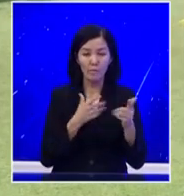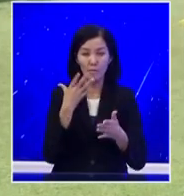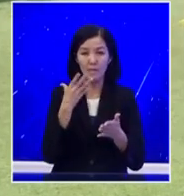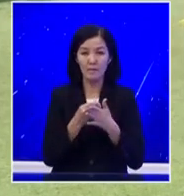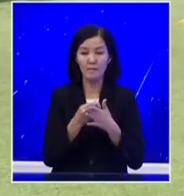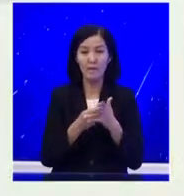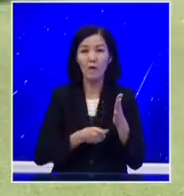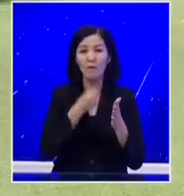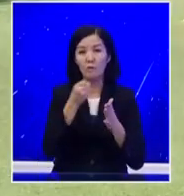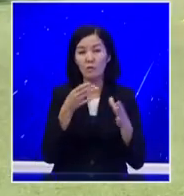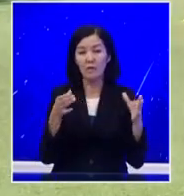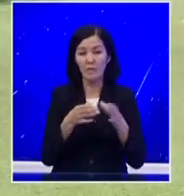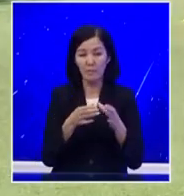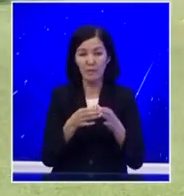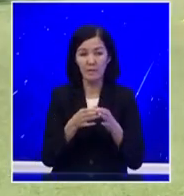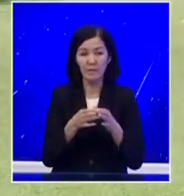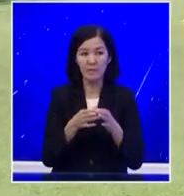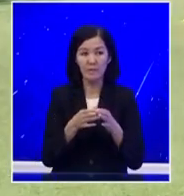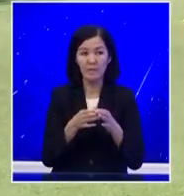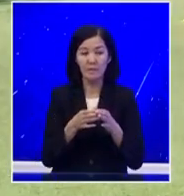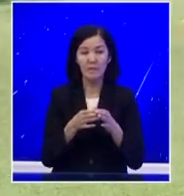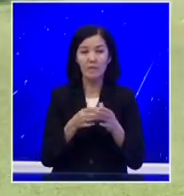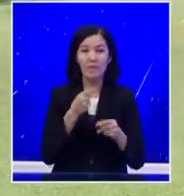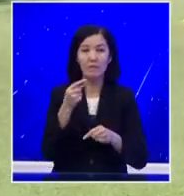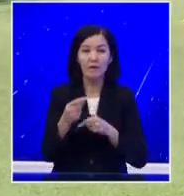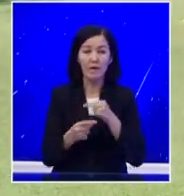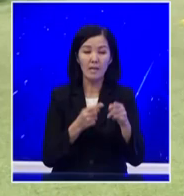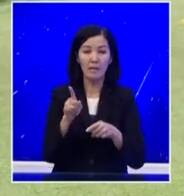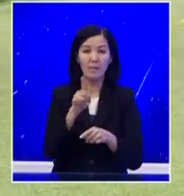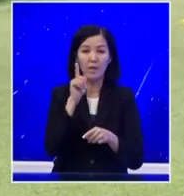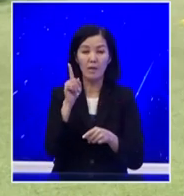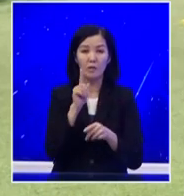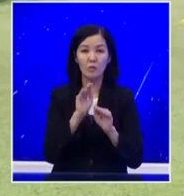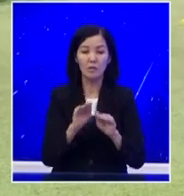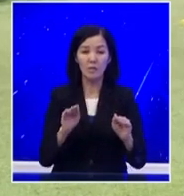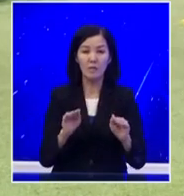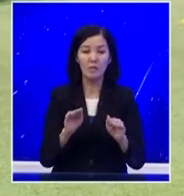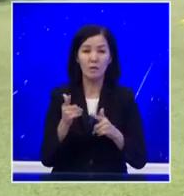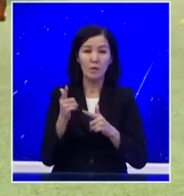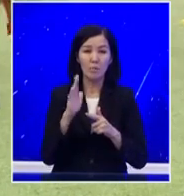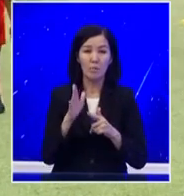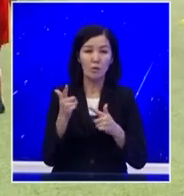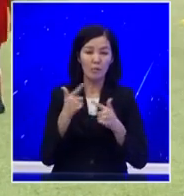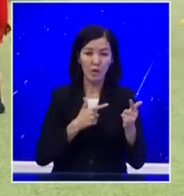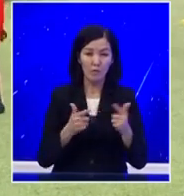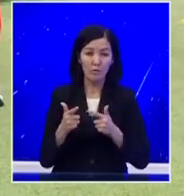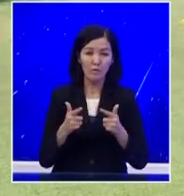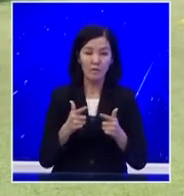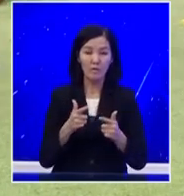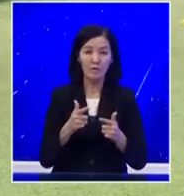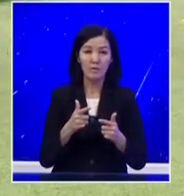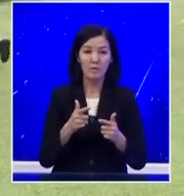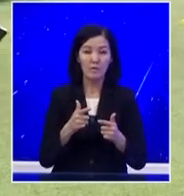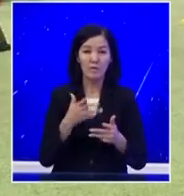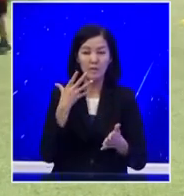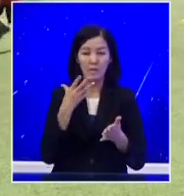прошлой команды и вот у этого поколения молодежь детей у миши ему сейчас я буду готовить для себя для